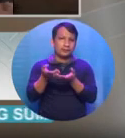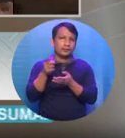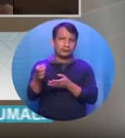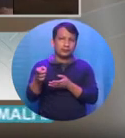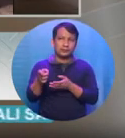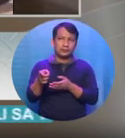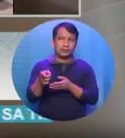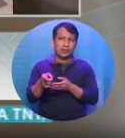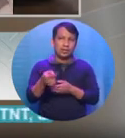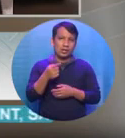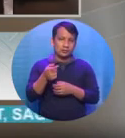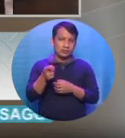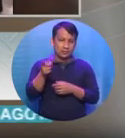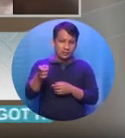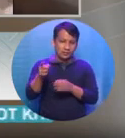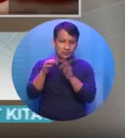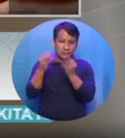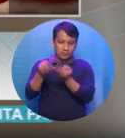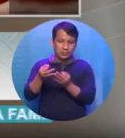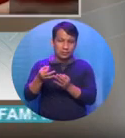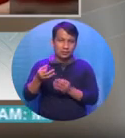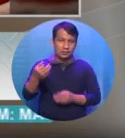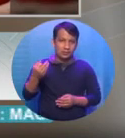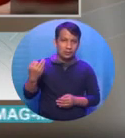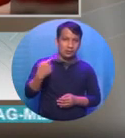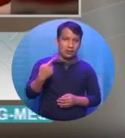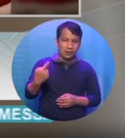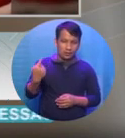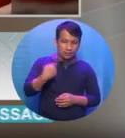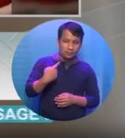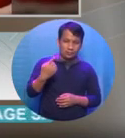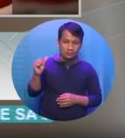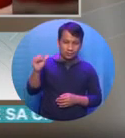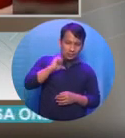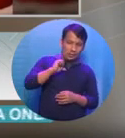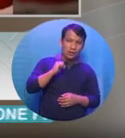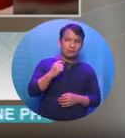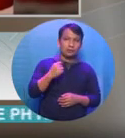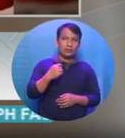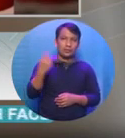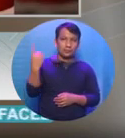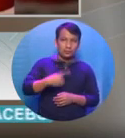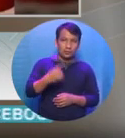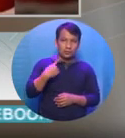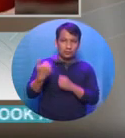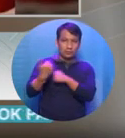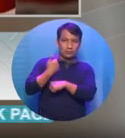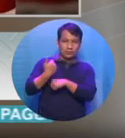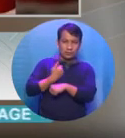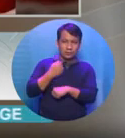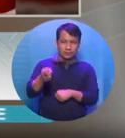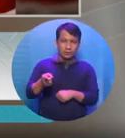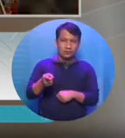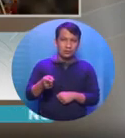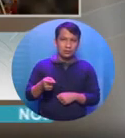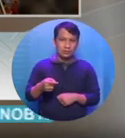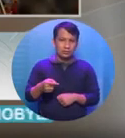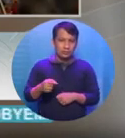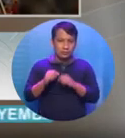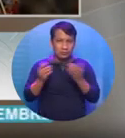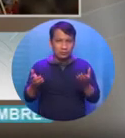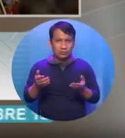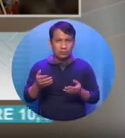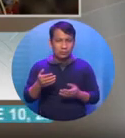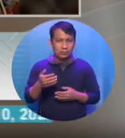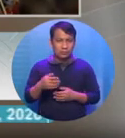sila pa yung magana na ako pa yung binibigyan nila. Ano bang kasalanan ko sa kanila? Dati nga, ako lang yun yung utusan sa kanila. Wala naman